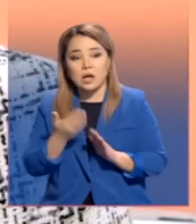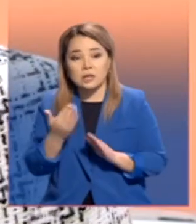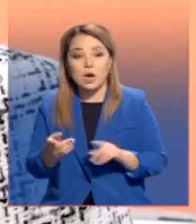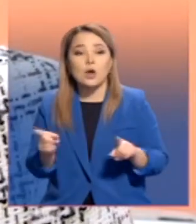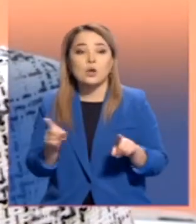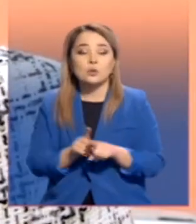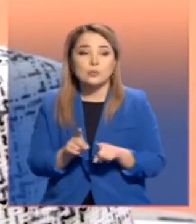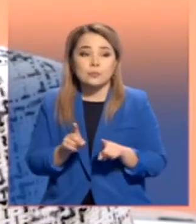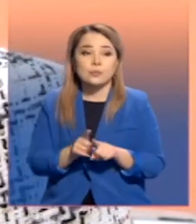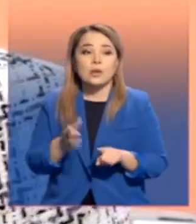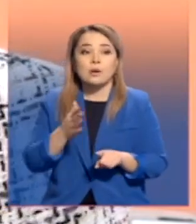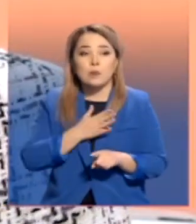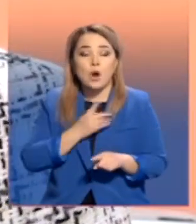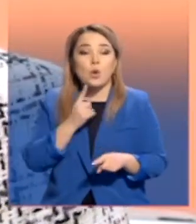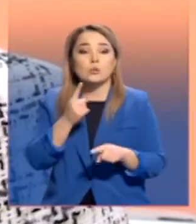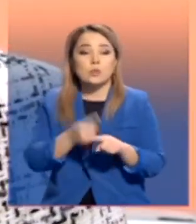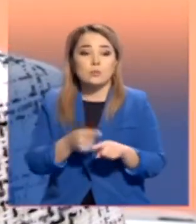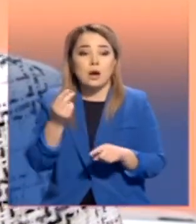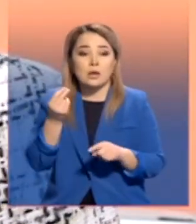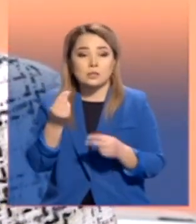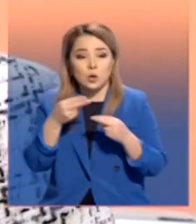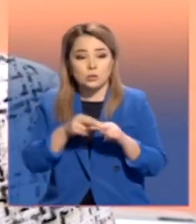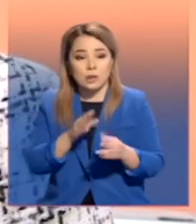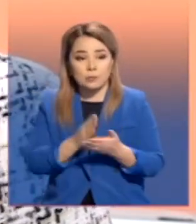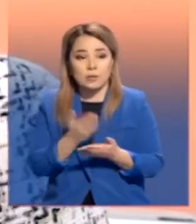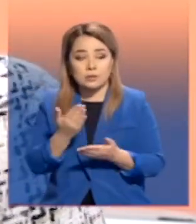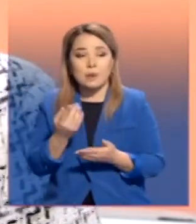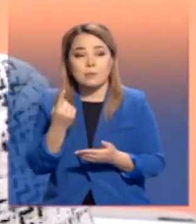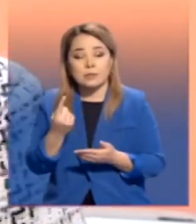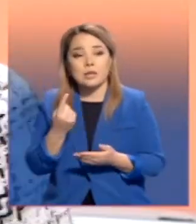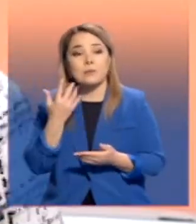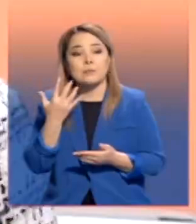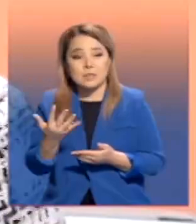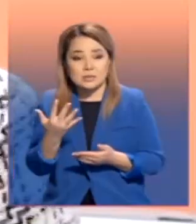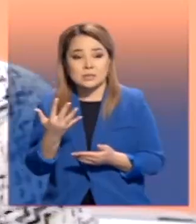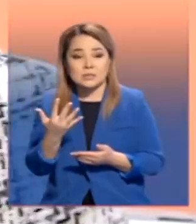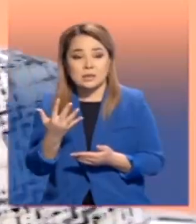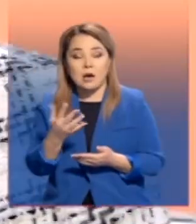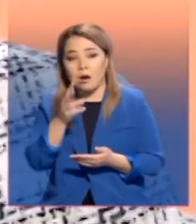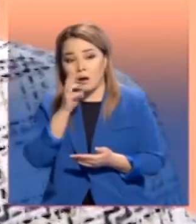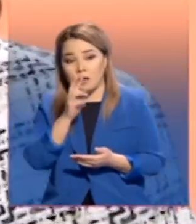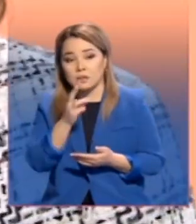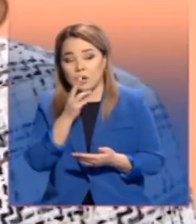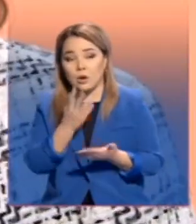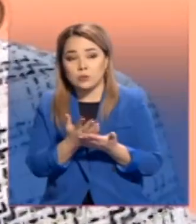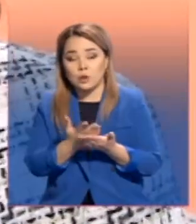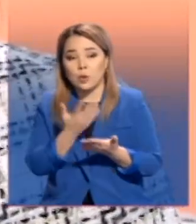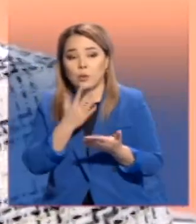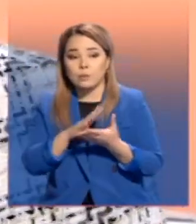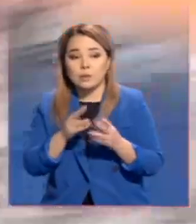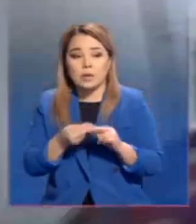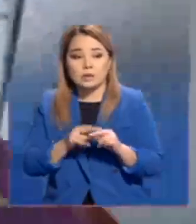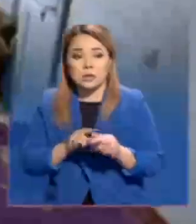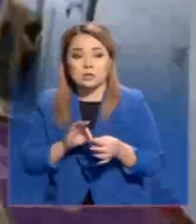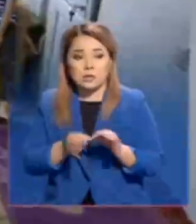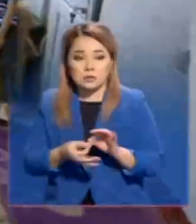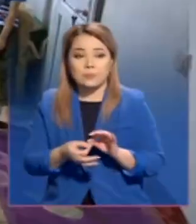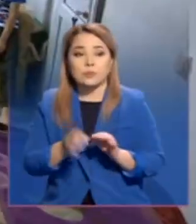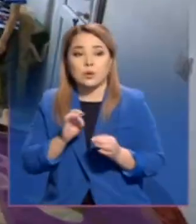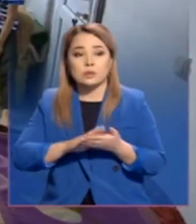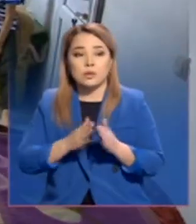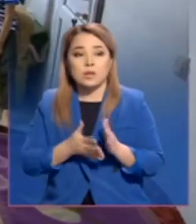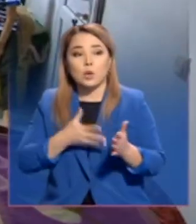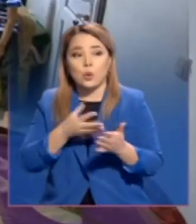мына бізге қосымша ақша төленеді. Жаңағы 1.5 айлық есептік көрсеткіш мөлшерінде.